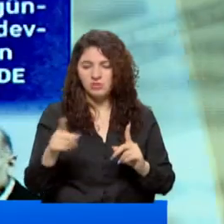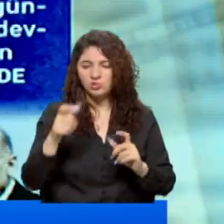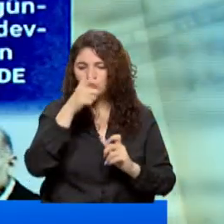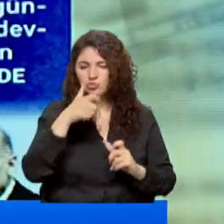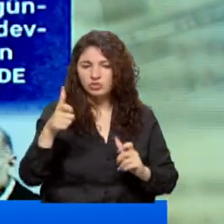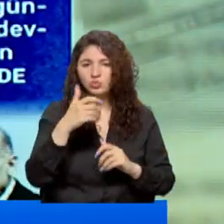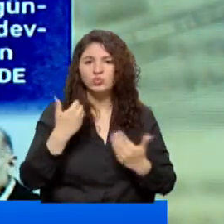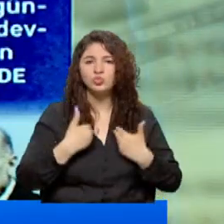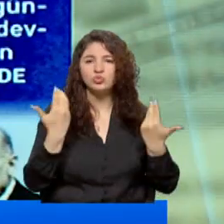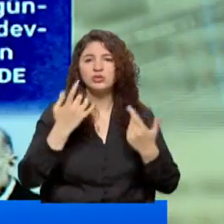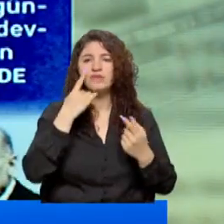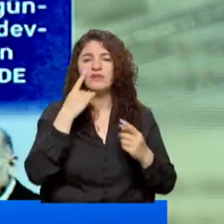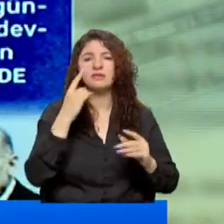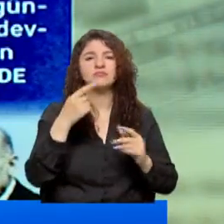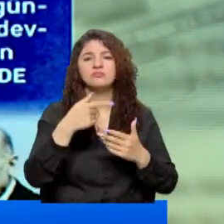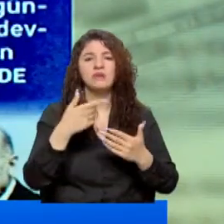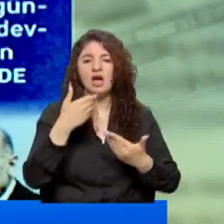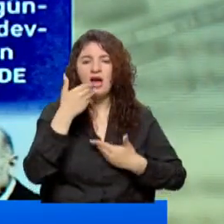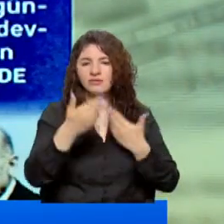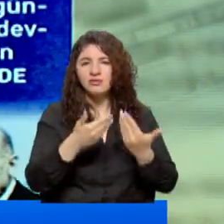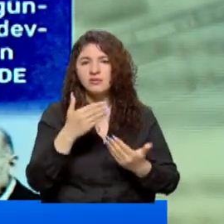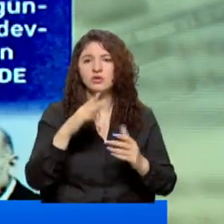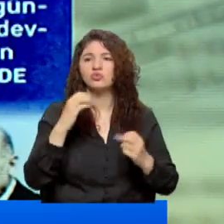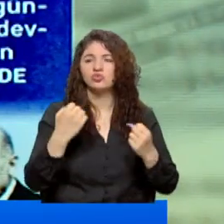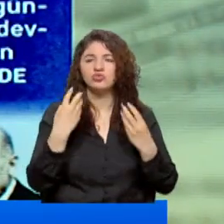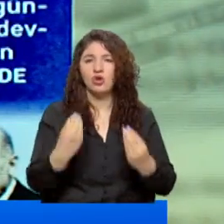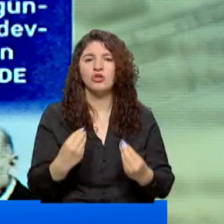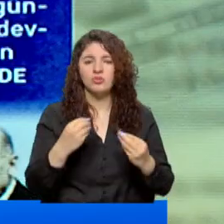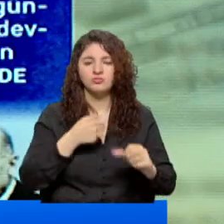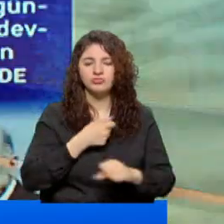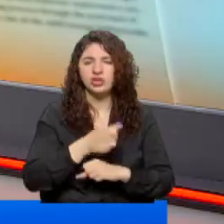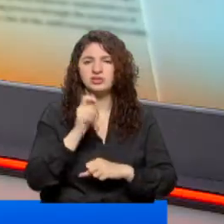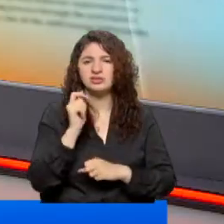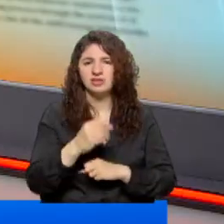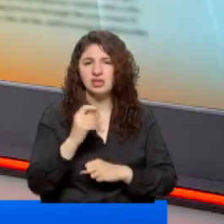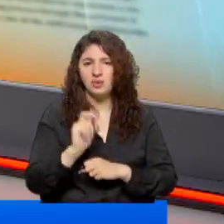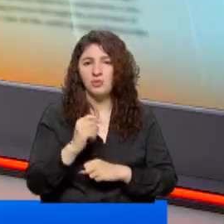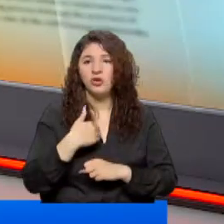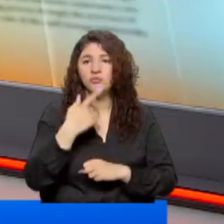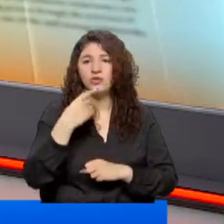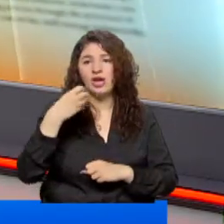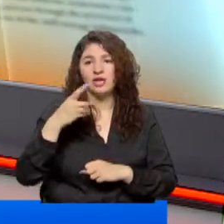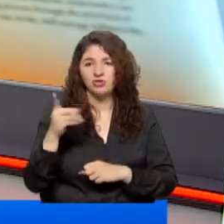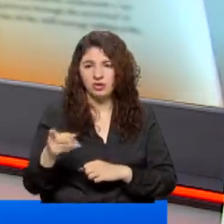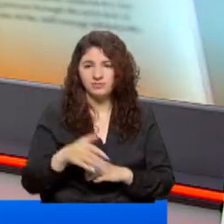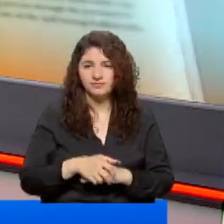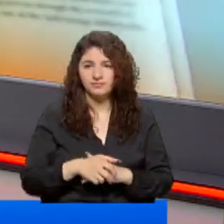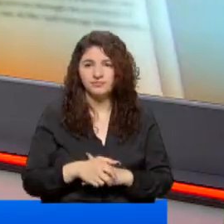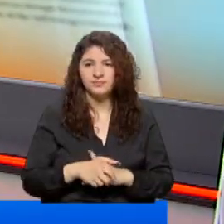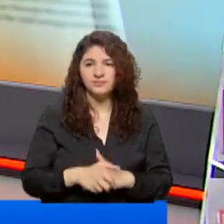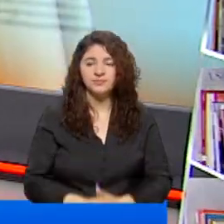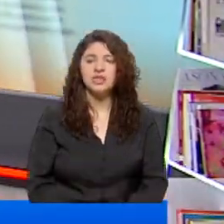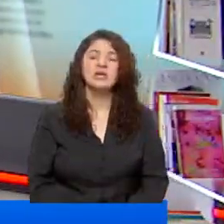beri Türkiye'nin hukuk devleti niteliğini güçlendirmenin mücadelesini veriyorum diyor Recep Tayyip Erdoğan